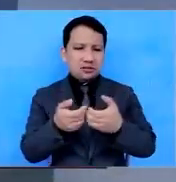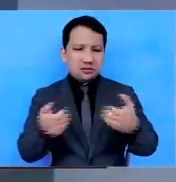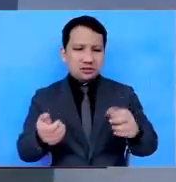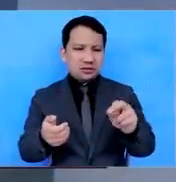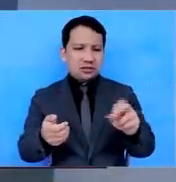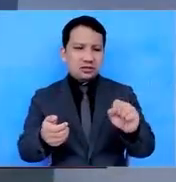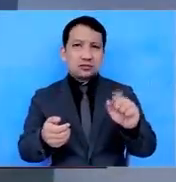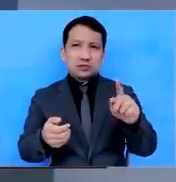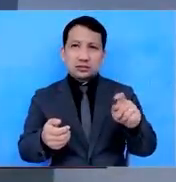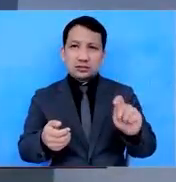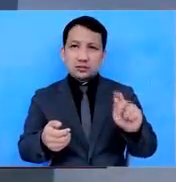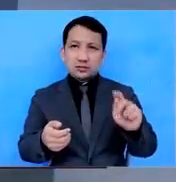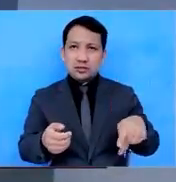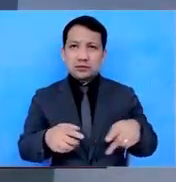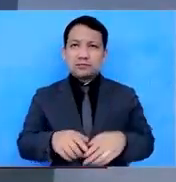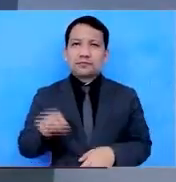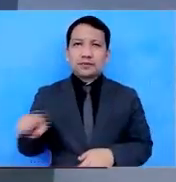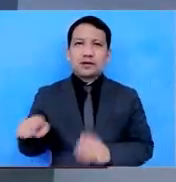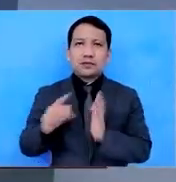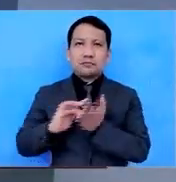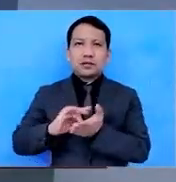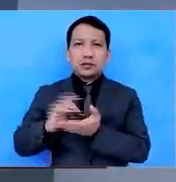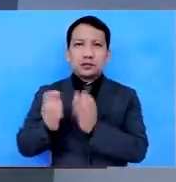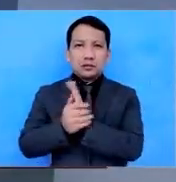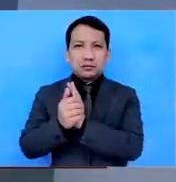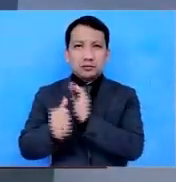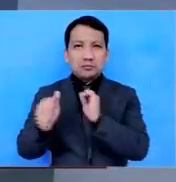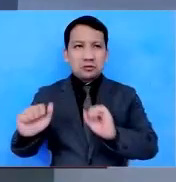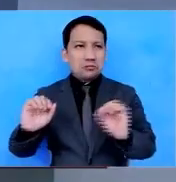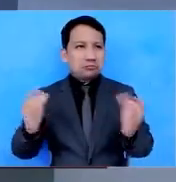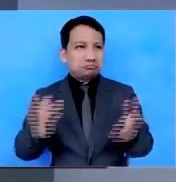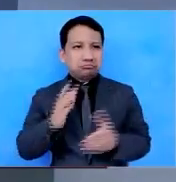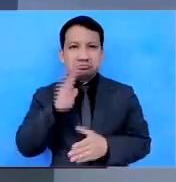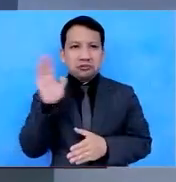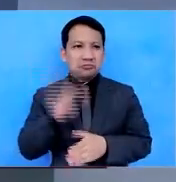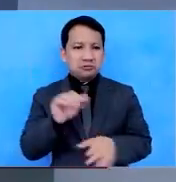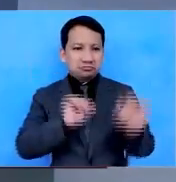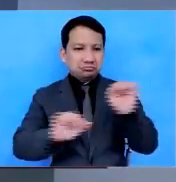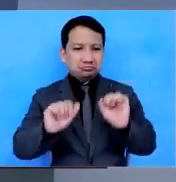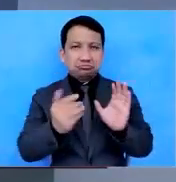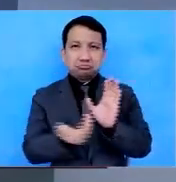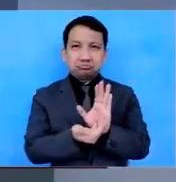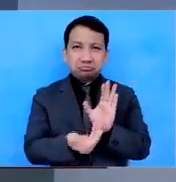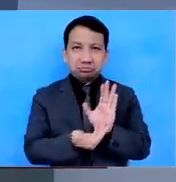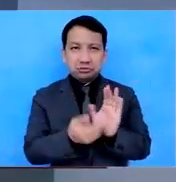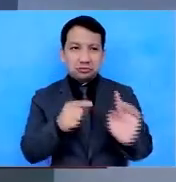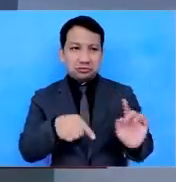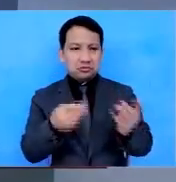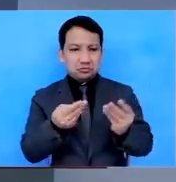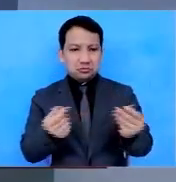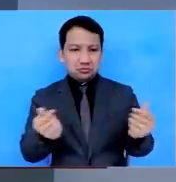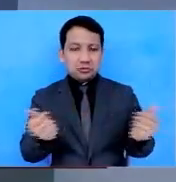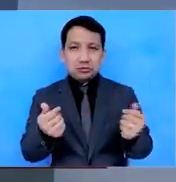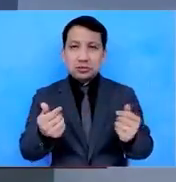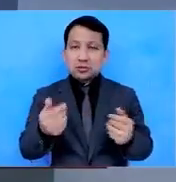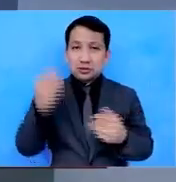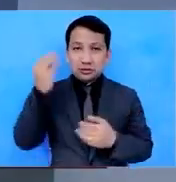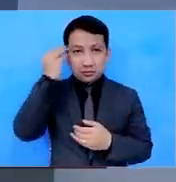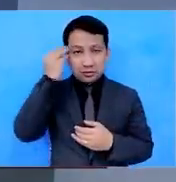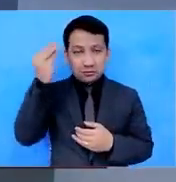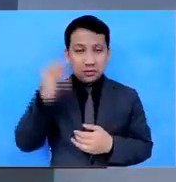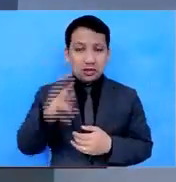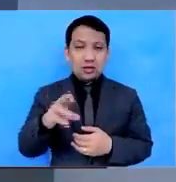Kung isa namang medical expert ang tatanungin, walang siyentipikong basehan para sabing solusyon sa mental health ang